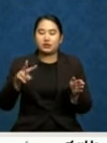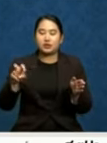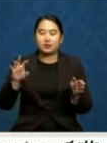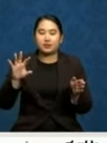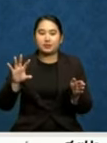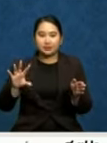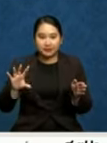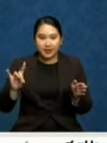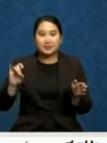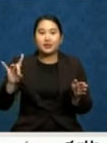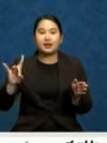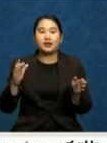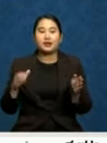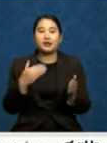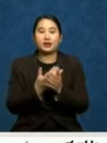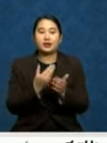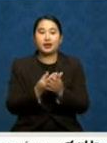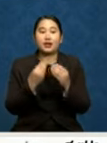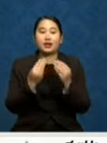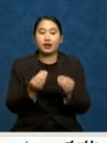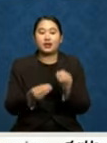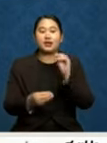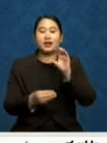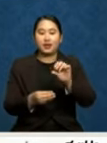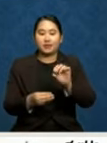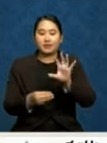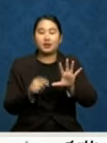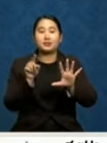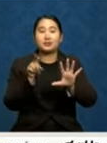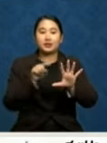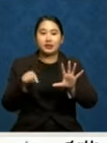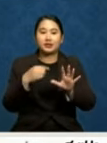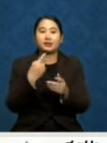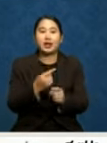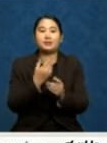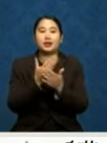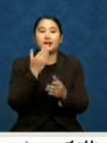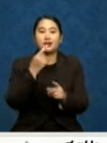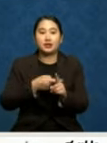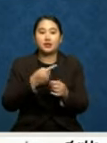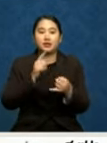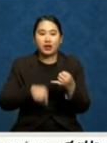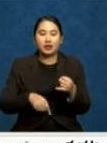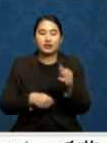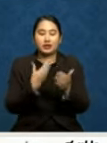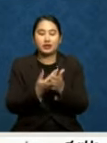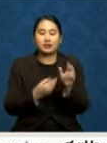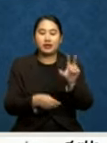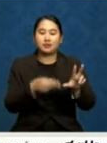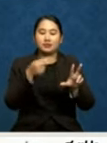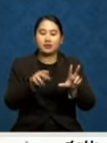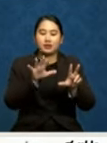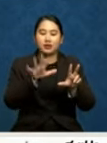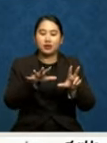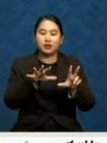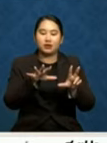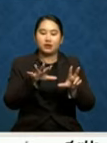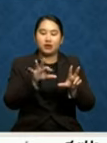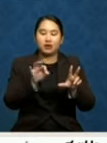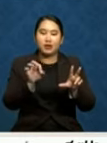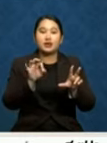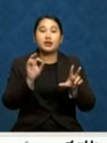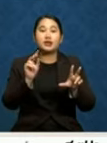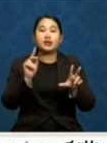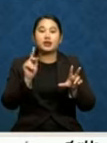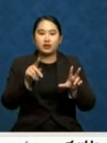288เดือนให้ได้รับเงินทุนเลี้ยงชีพร้อยละ55ของเงินประจำตำแหน่งเดือนสุดท้ายคือ39,176บา